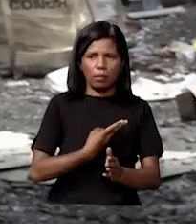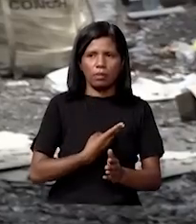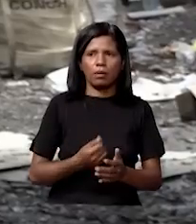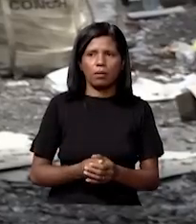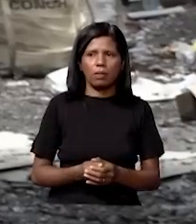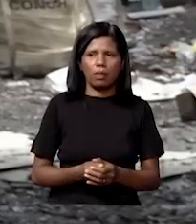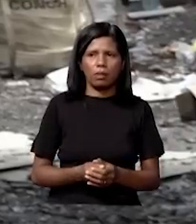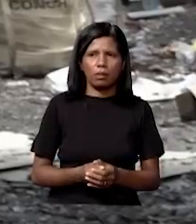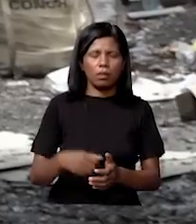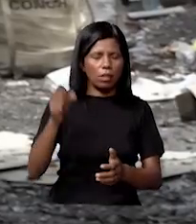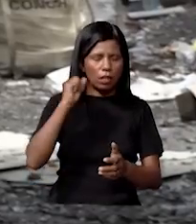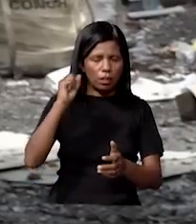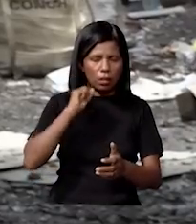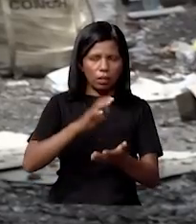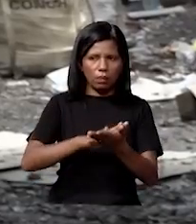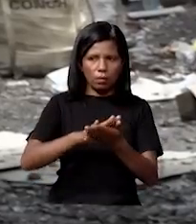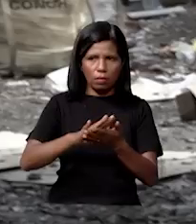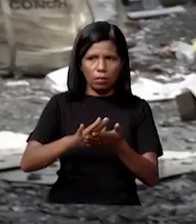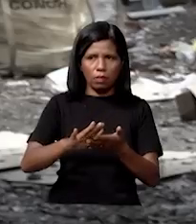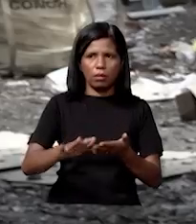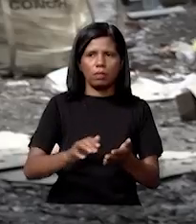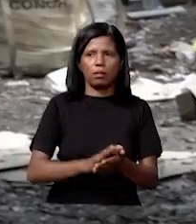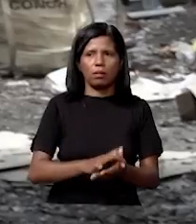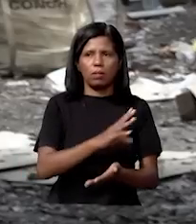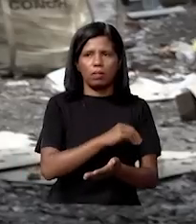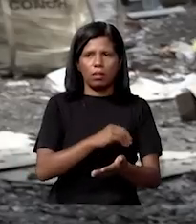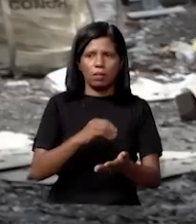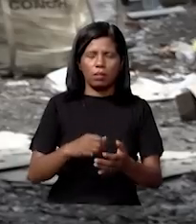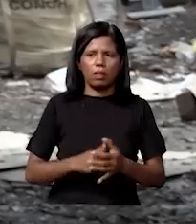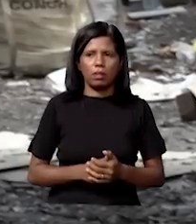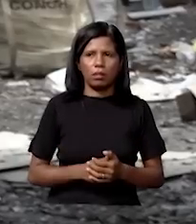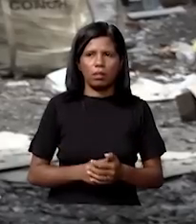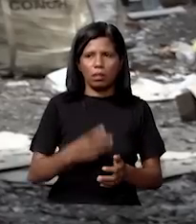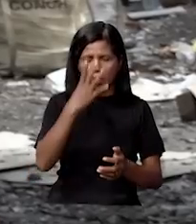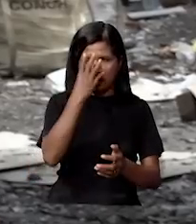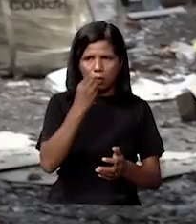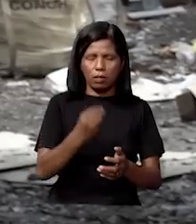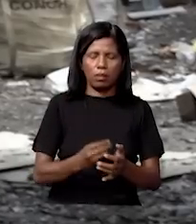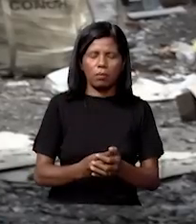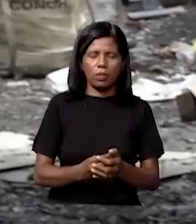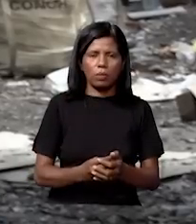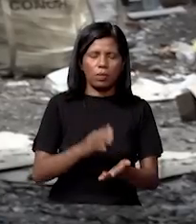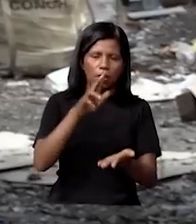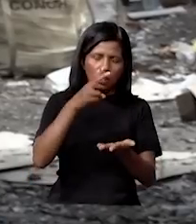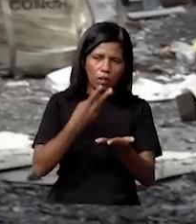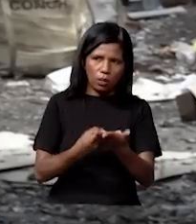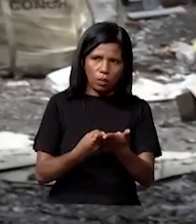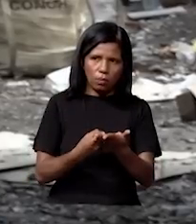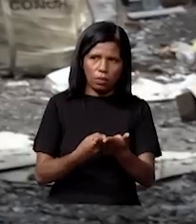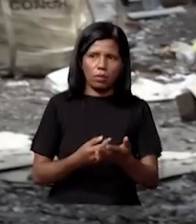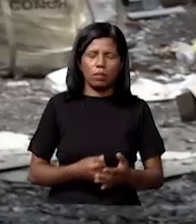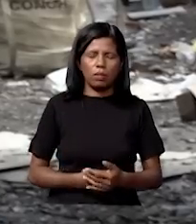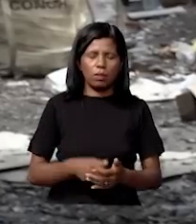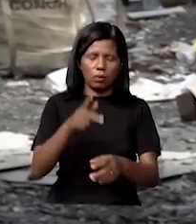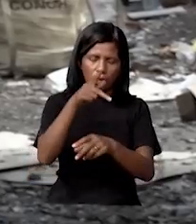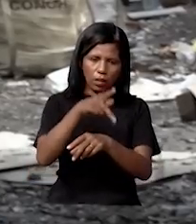Harus muas atas danuan muas itu batoka toba takal puan matanya kabun tolok raikalan bot.